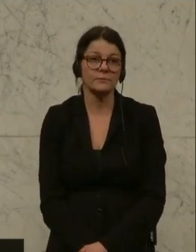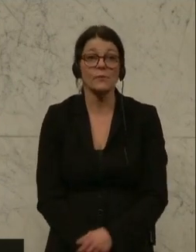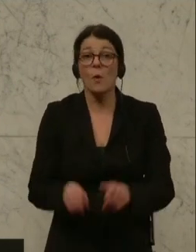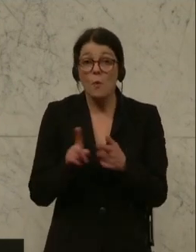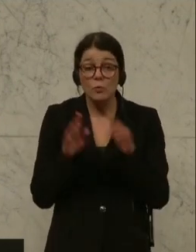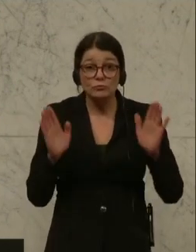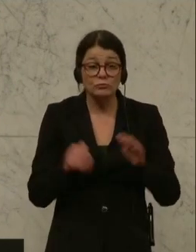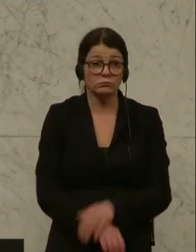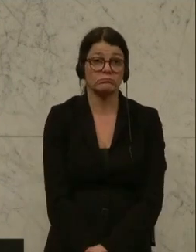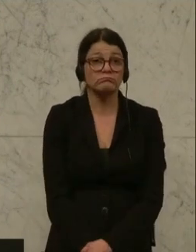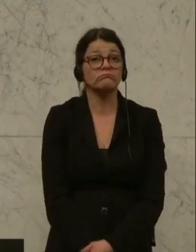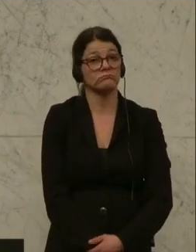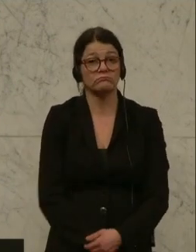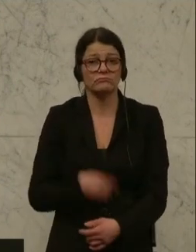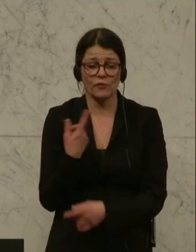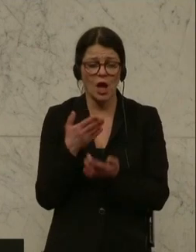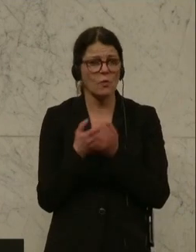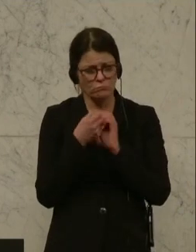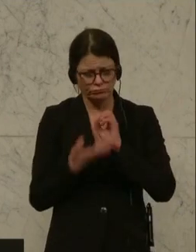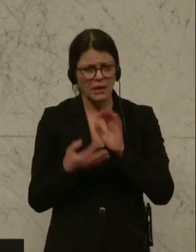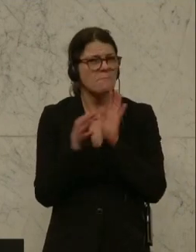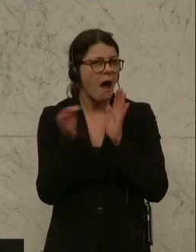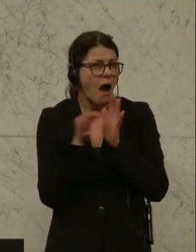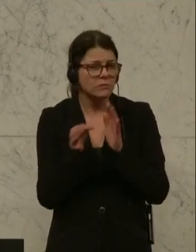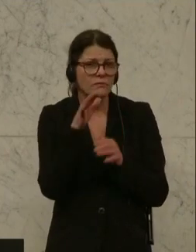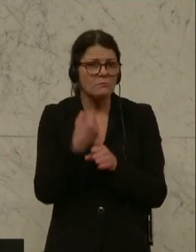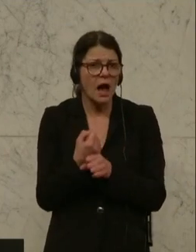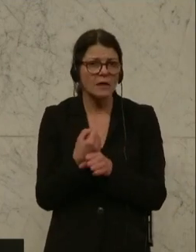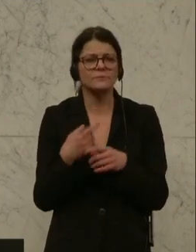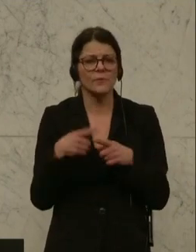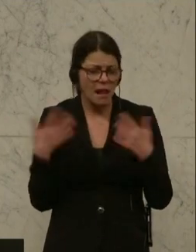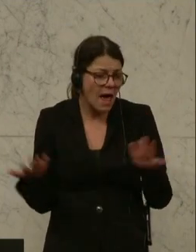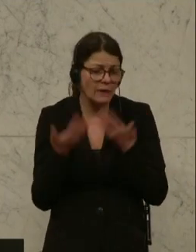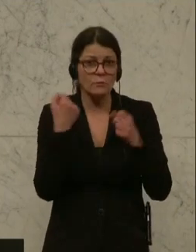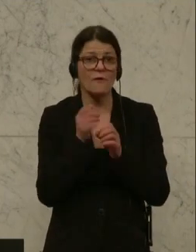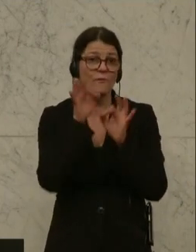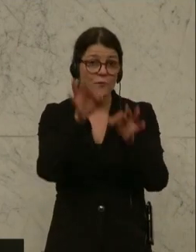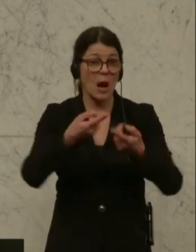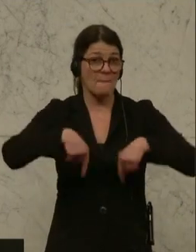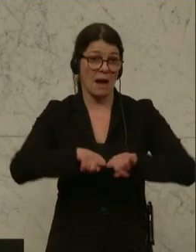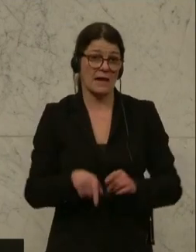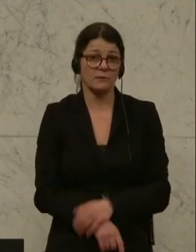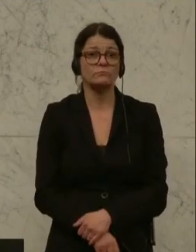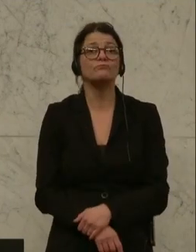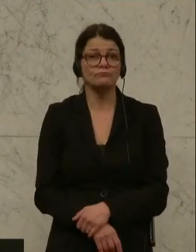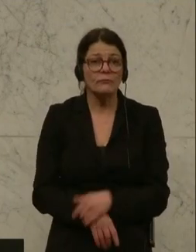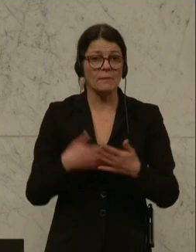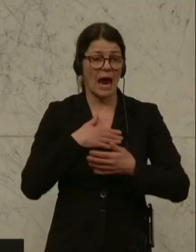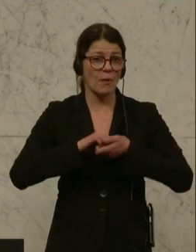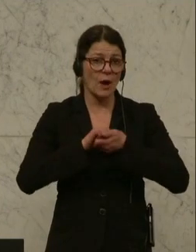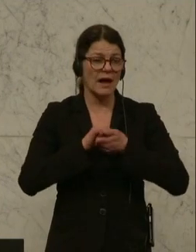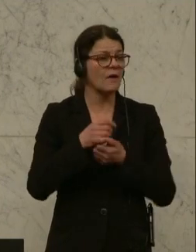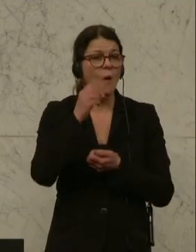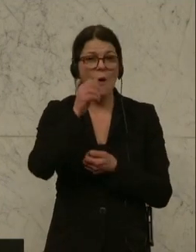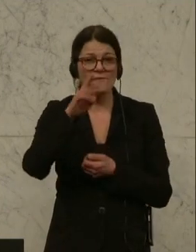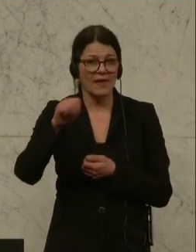schließlich werden wir noch zahlreiche Maßnahmen und Erleichterungen für die Gemeinden beschließen die man Kollege Fritz